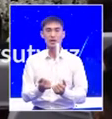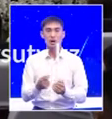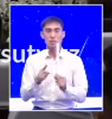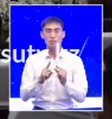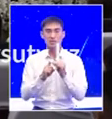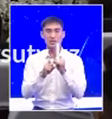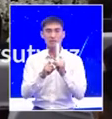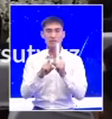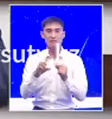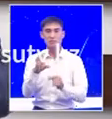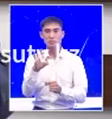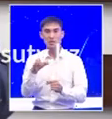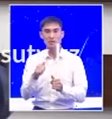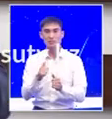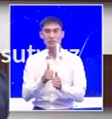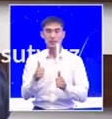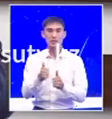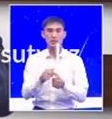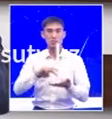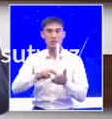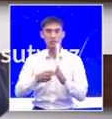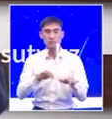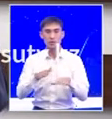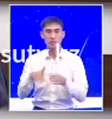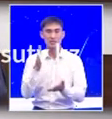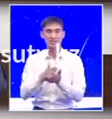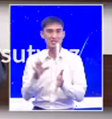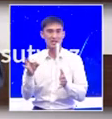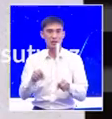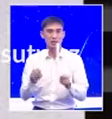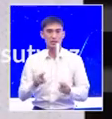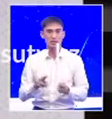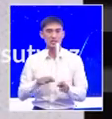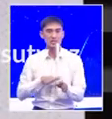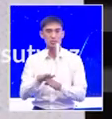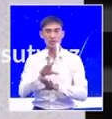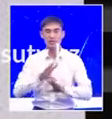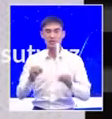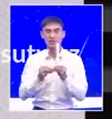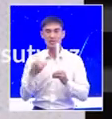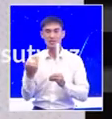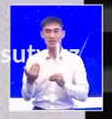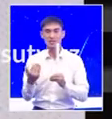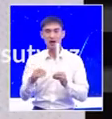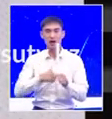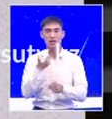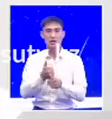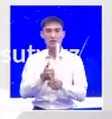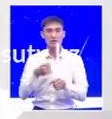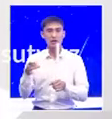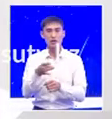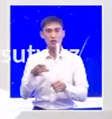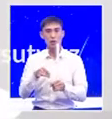из 165 запланированных мероприятий есть риск неисполнения 10 из них. В свою очередь, глава региона изучил каждый